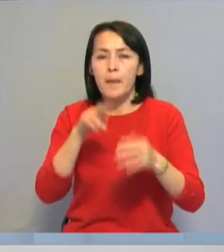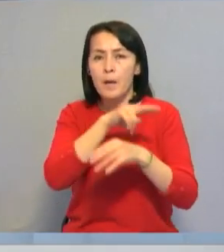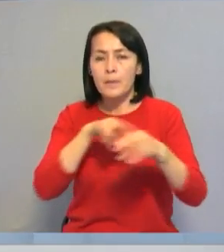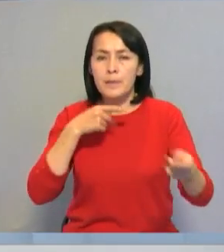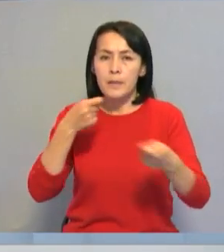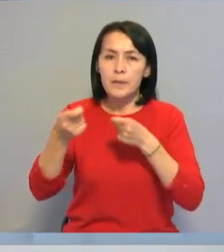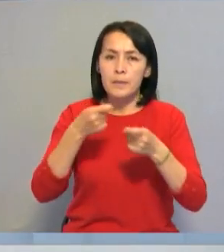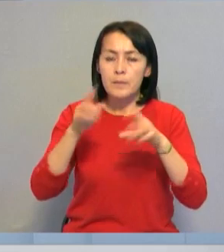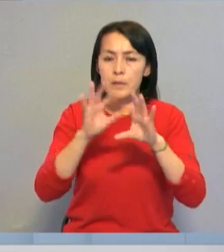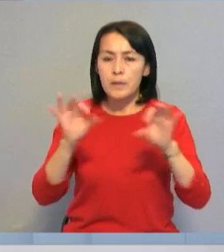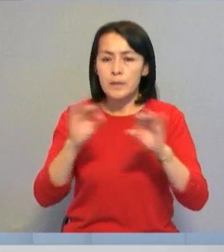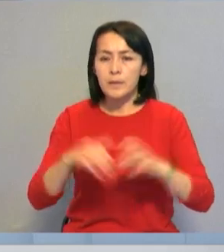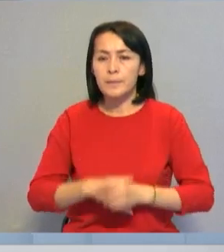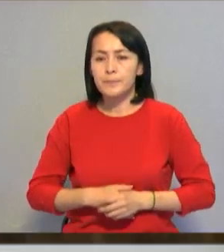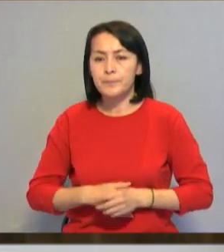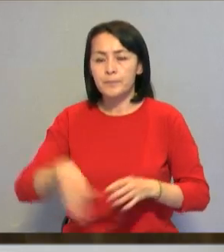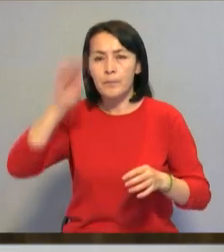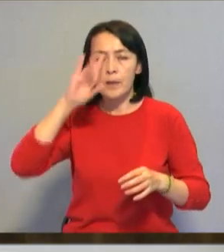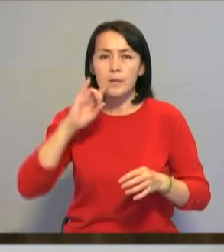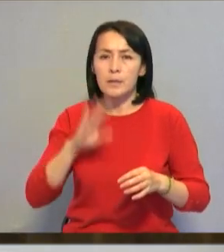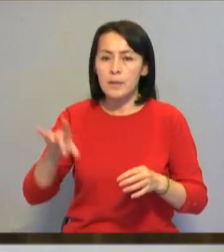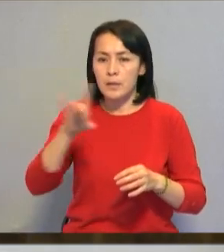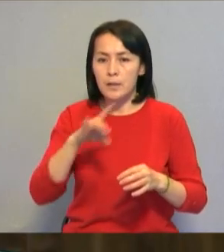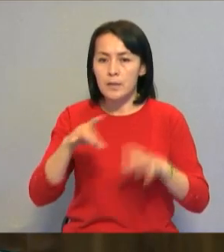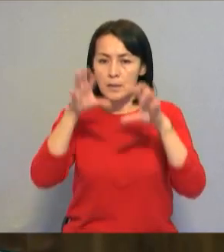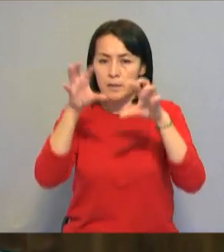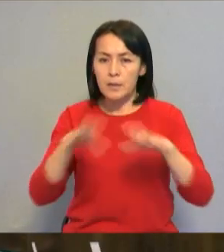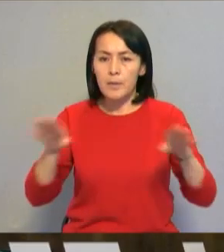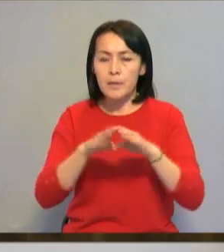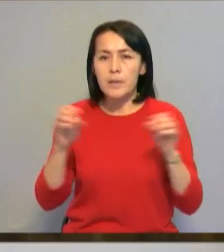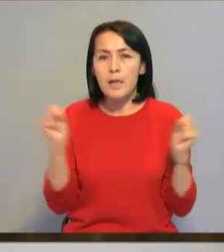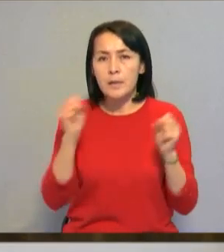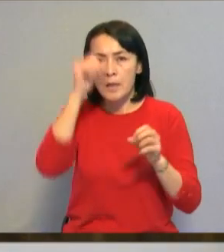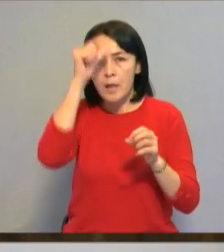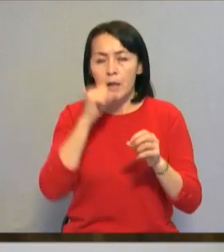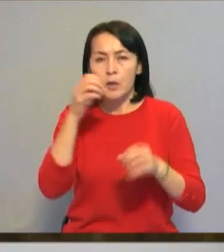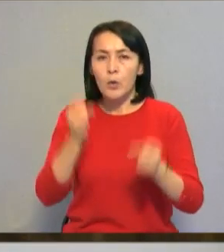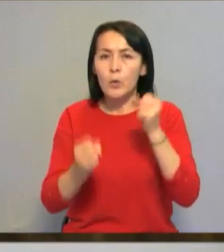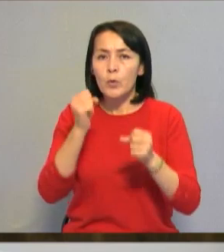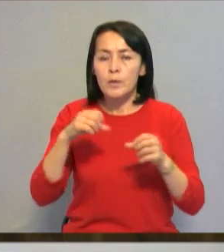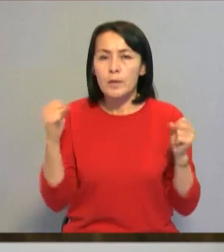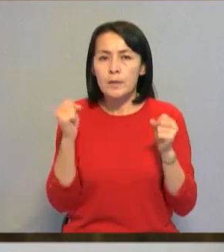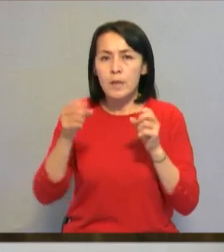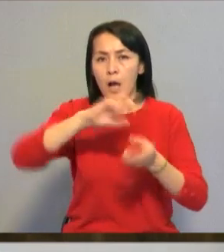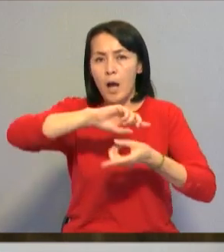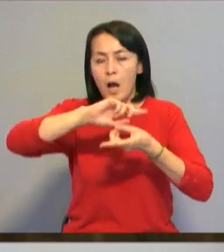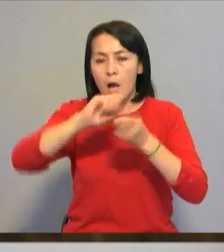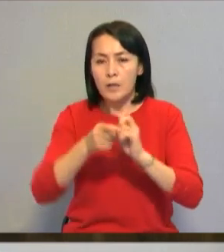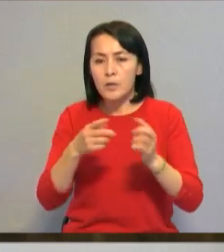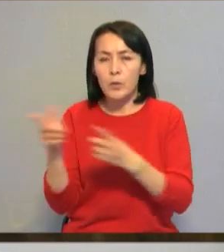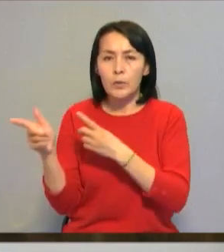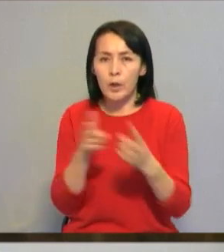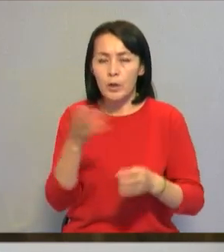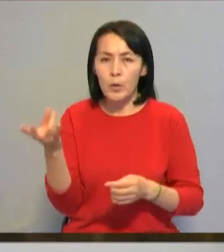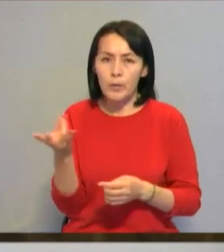полиция департаменті ескертеді. Қазақстан Республикасының заңнамасына сәйкес қысқы мезгілде көлік құралдарын қысқы дөңгелектерін жабдықтау